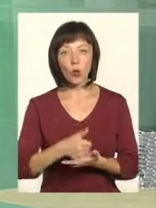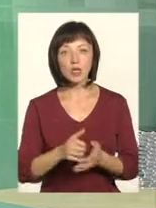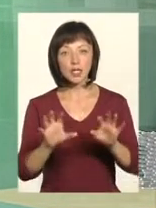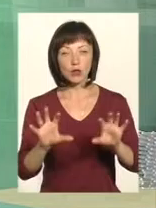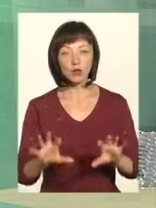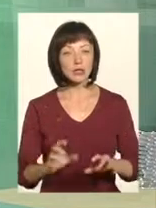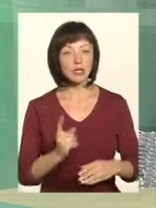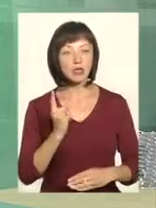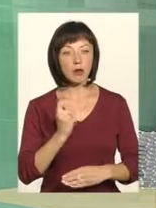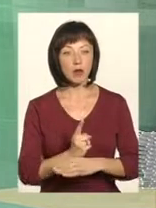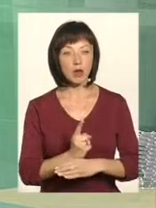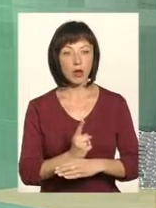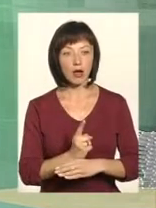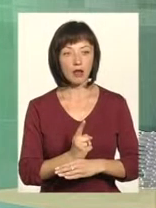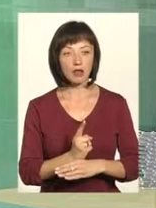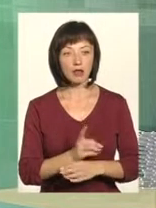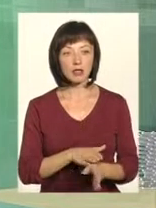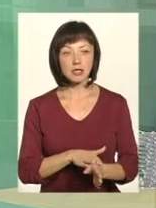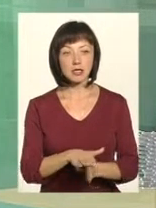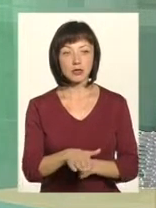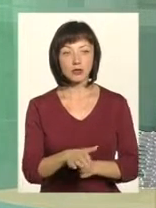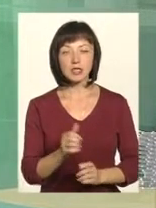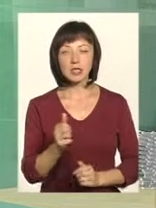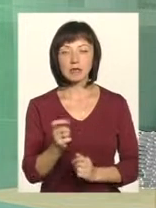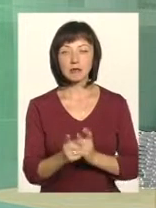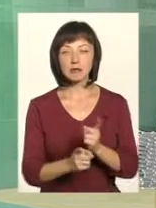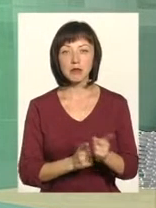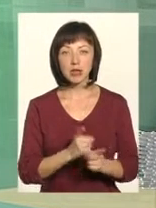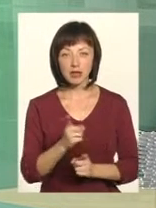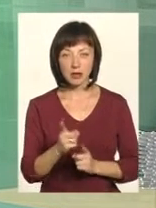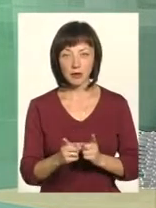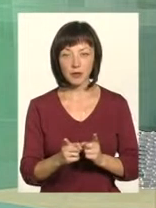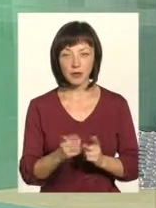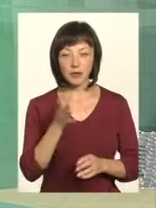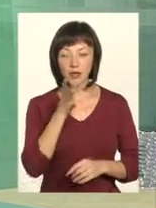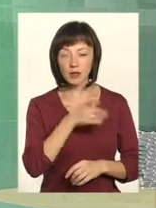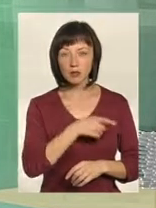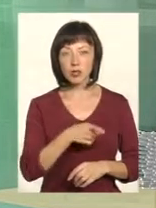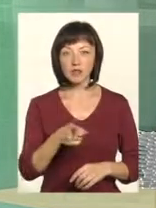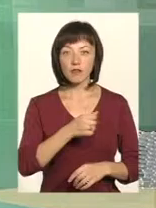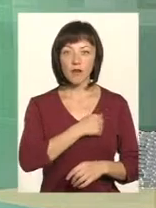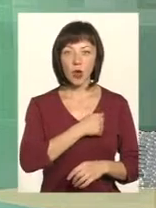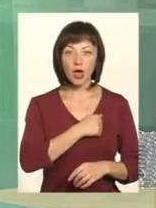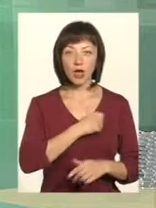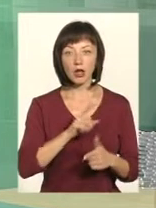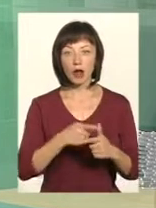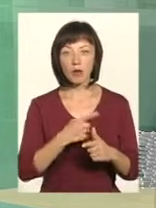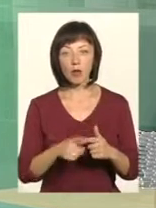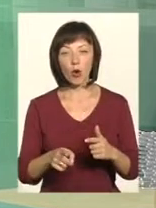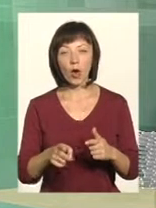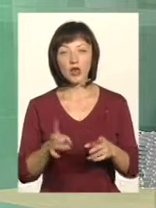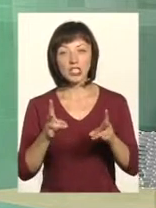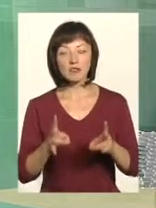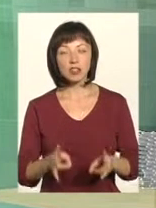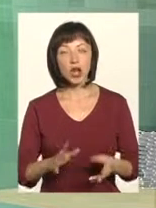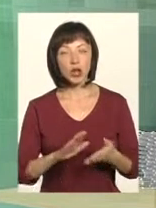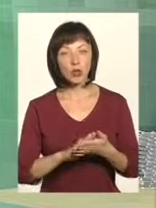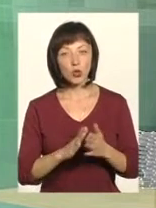забороняє здійснювати зміни в Конституцію під час воєнного або надзвичайного стану. Те, що відбувається